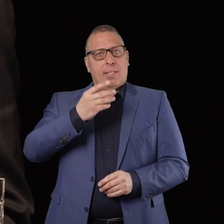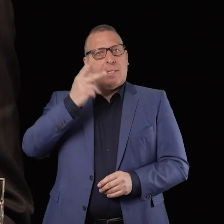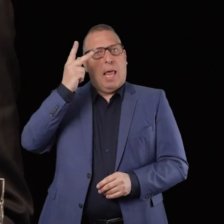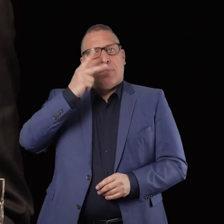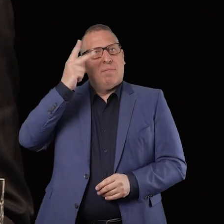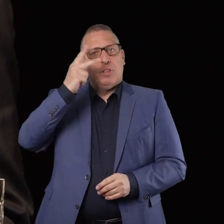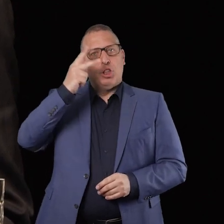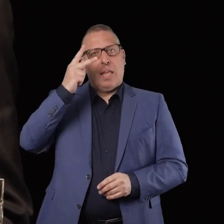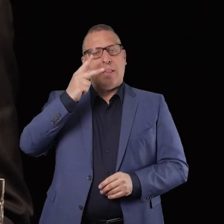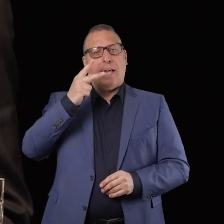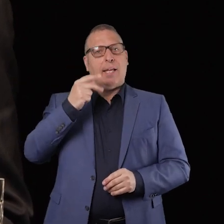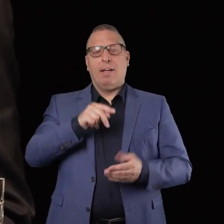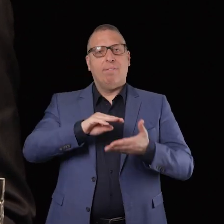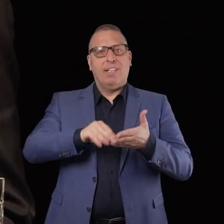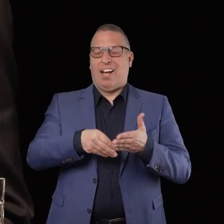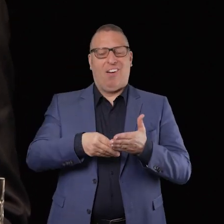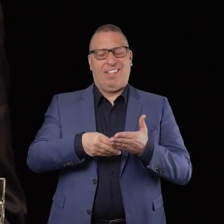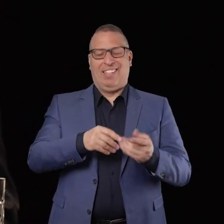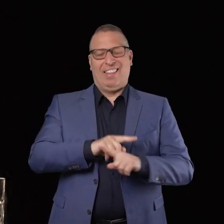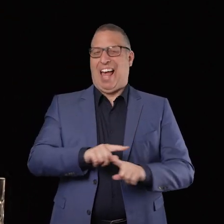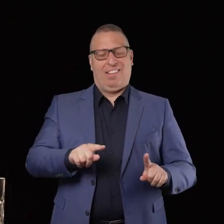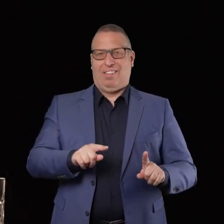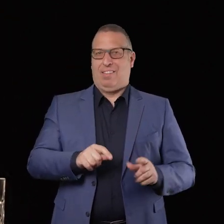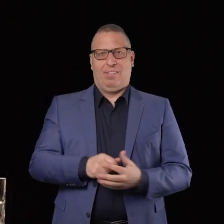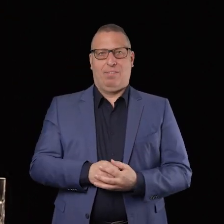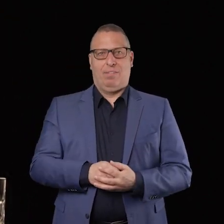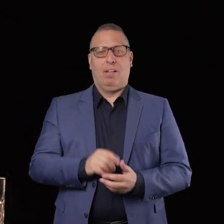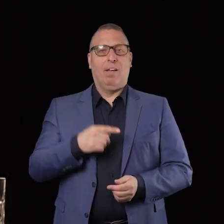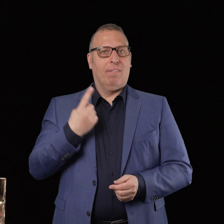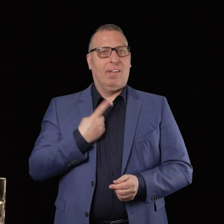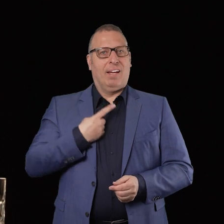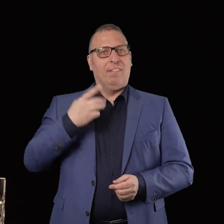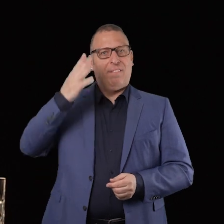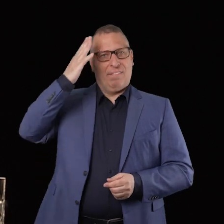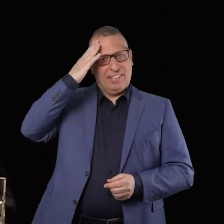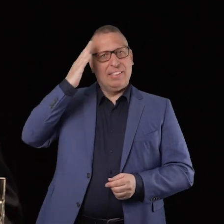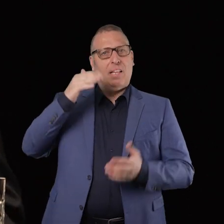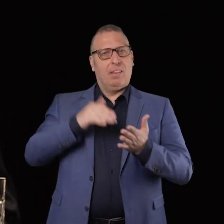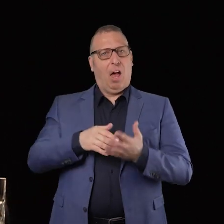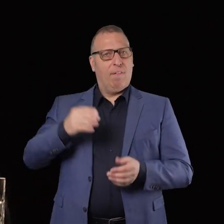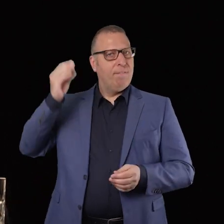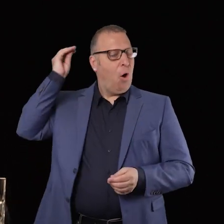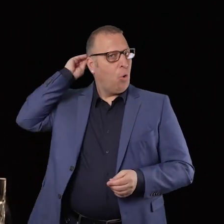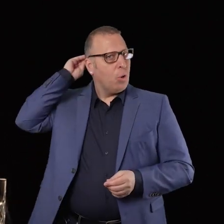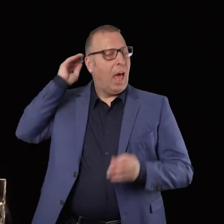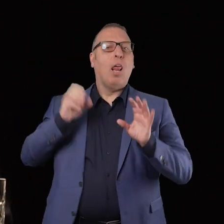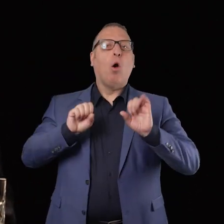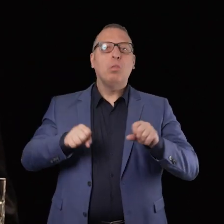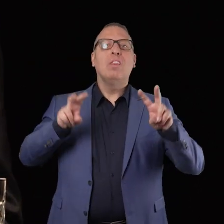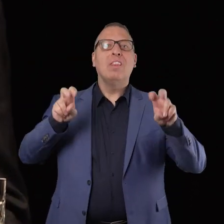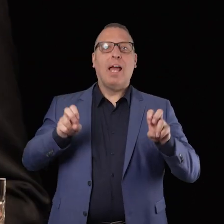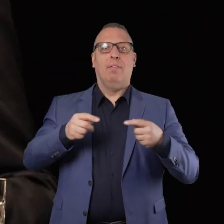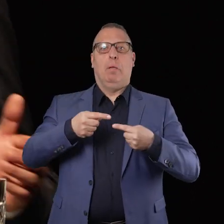Selbstverständlich war dieser Vertrag aber nicht. Wir wissen, dass er an Vorurteilen hätte scheitern